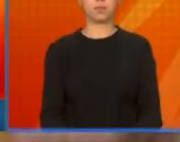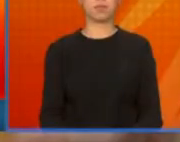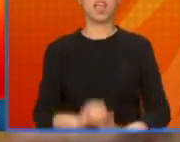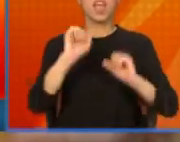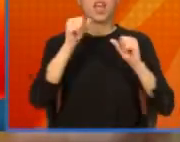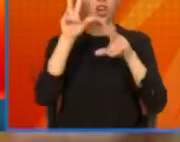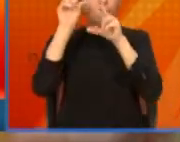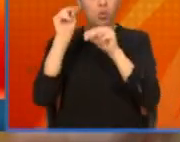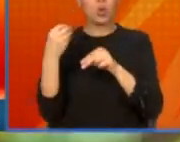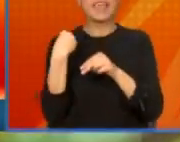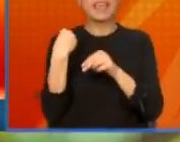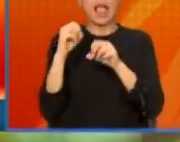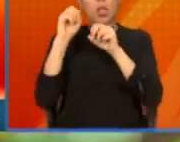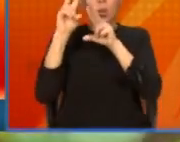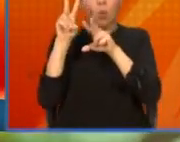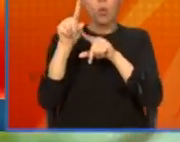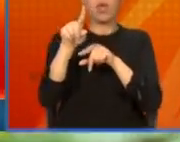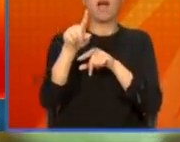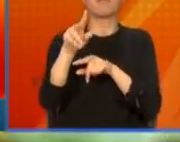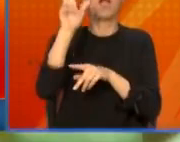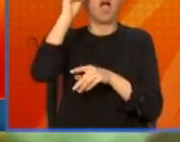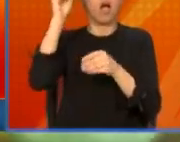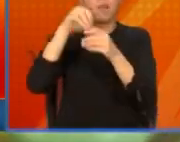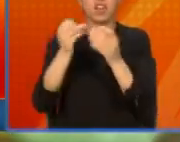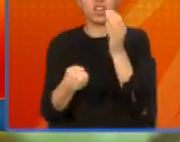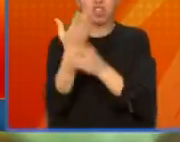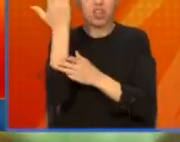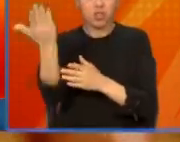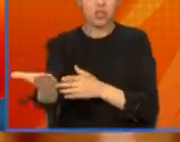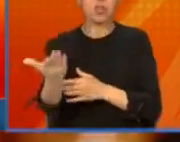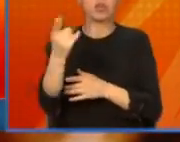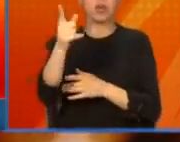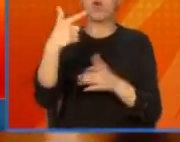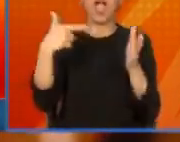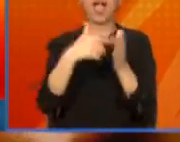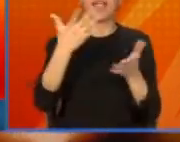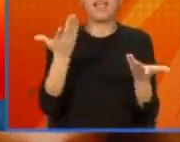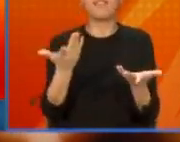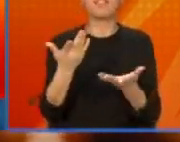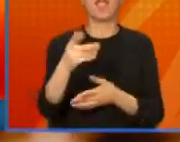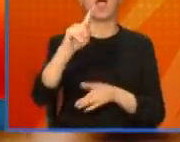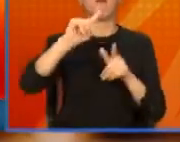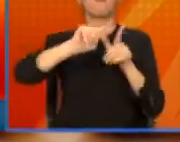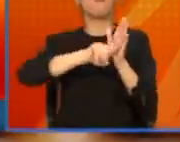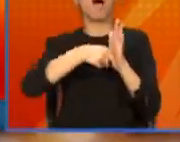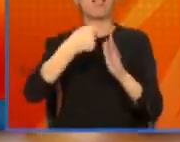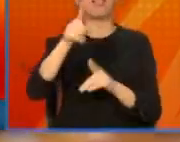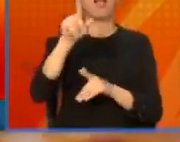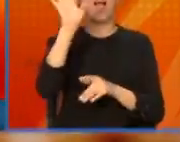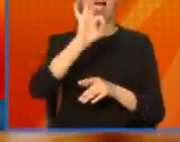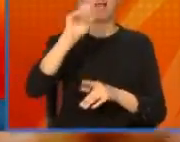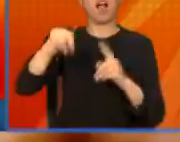Kış uykusundan yeni uyanıyorlar. Washington eyaletinde ortaya çıktılar. Asıl hedefleri ise bal arıları.